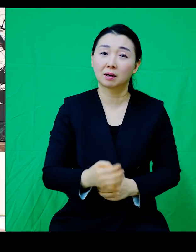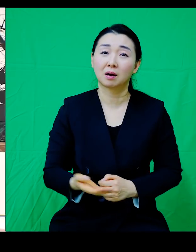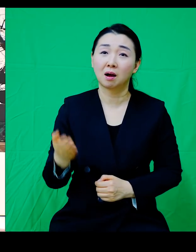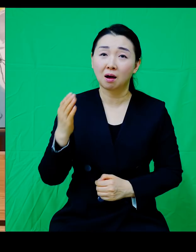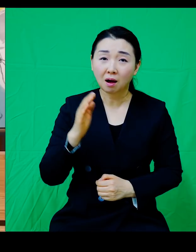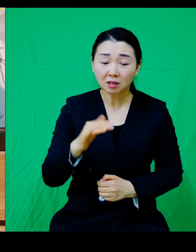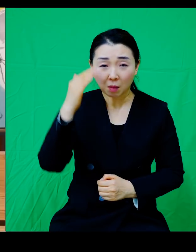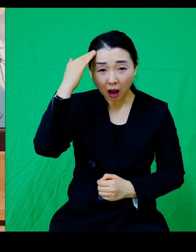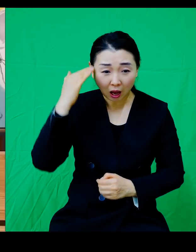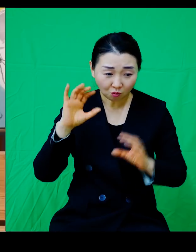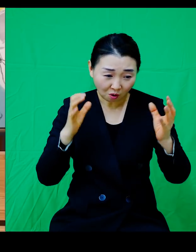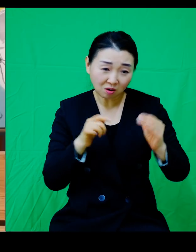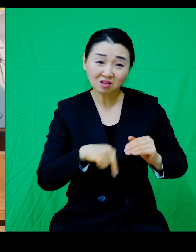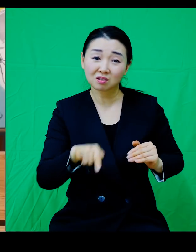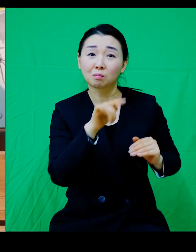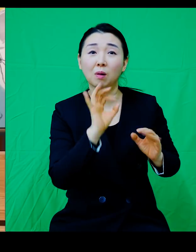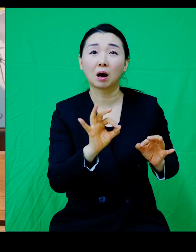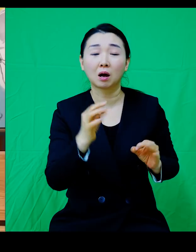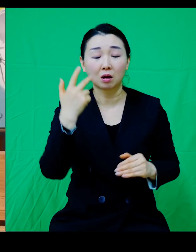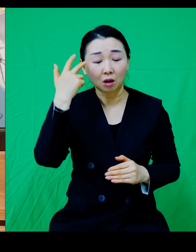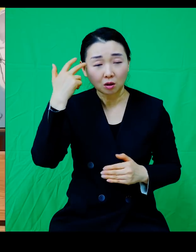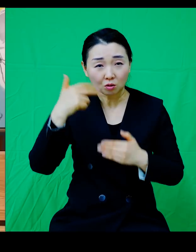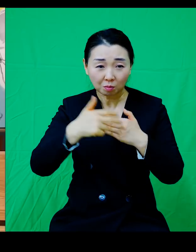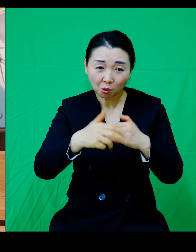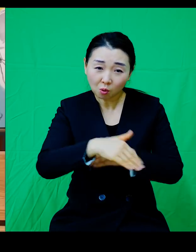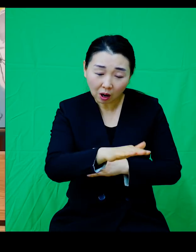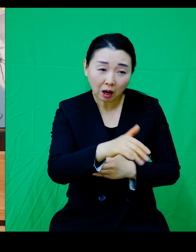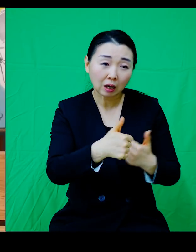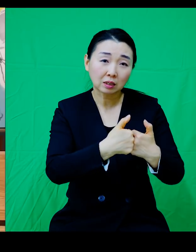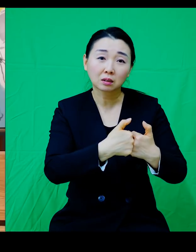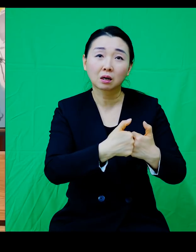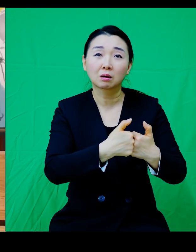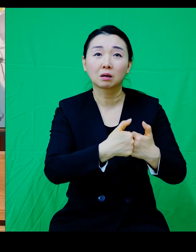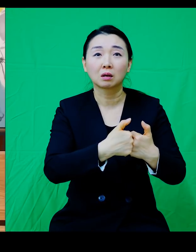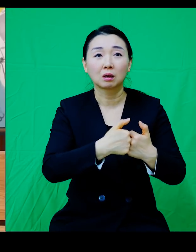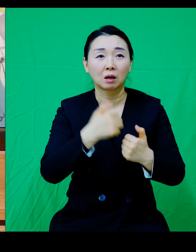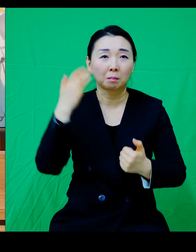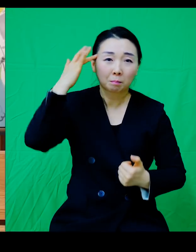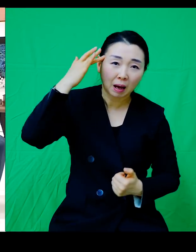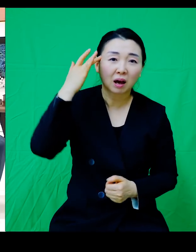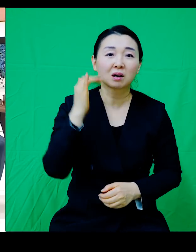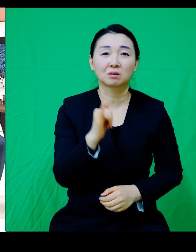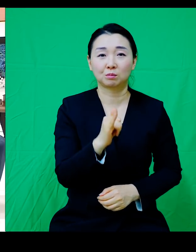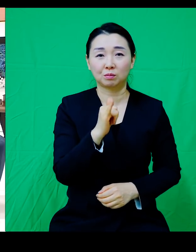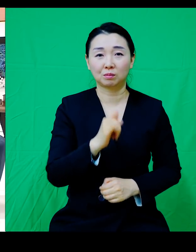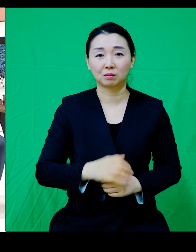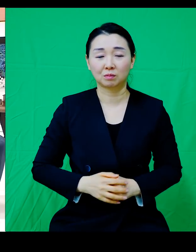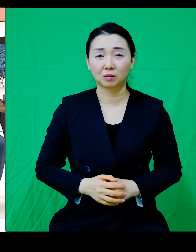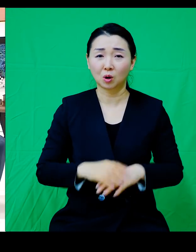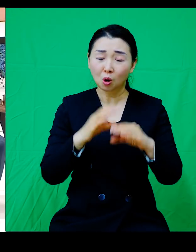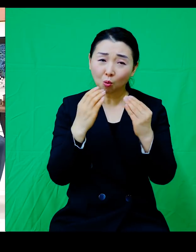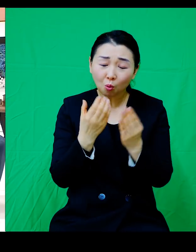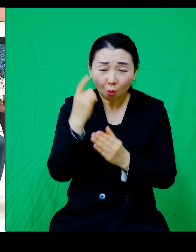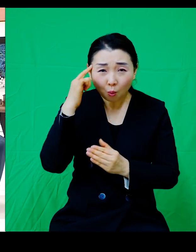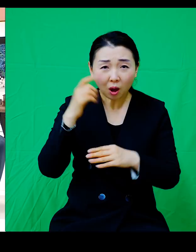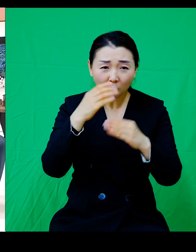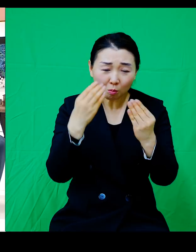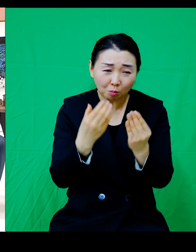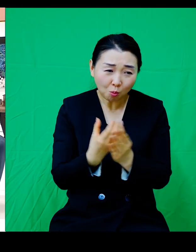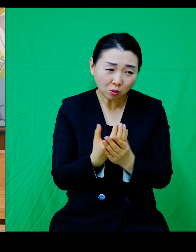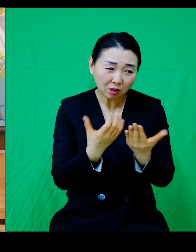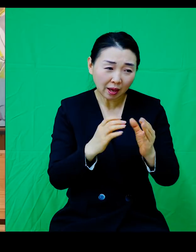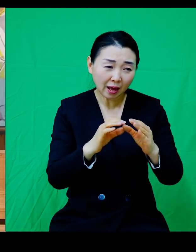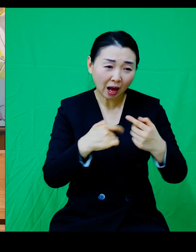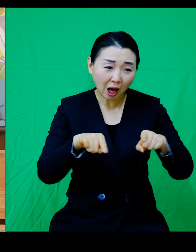굉장히 많은데 우리의 어린이들은요 정신과에 상담받는 것 자체가 트라우마로 남는데요. 모든 아이들이 하는 것이